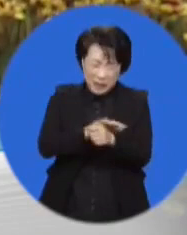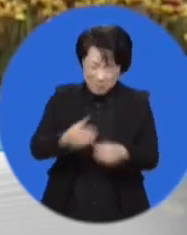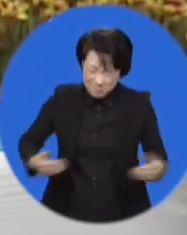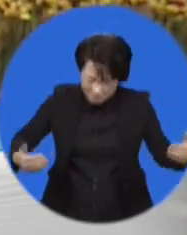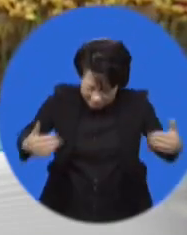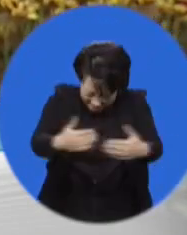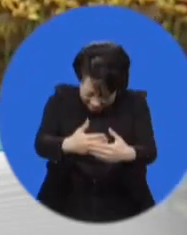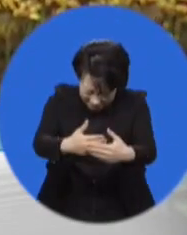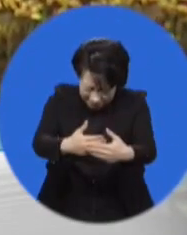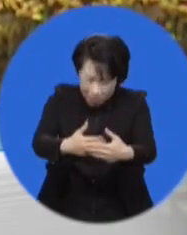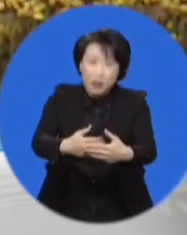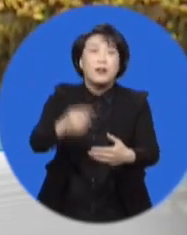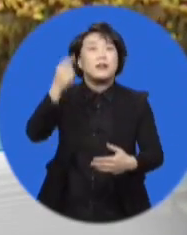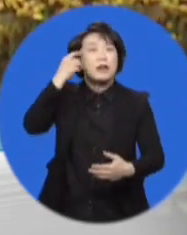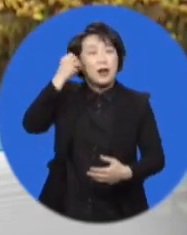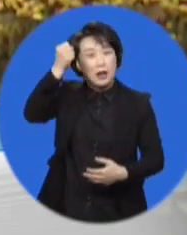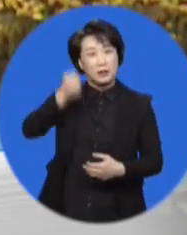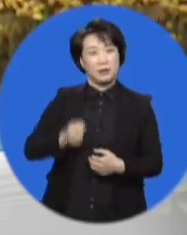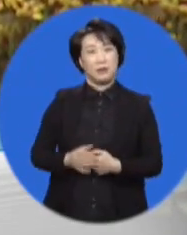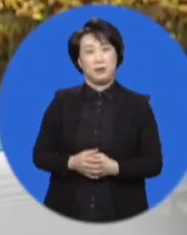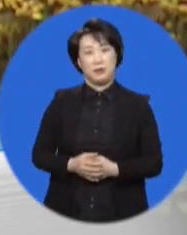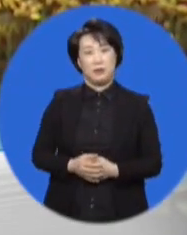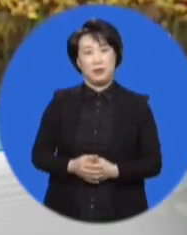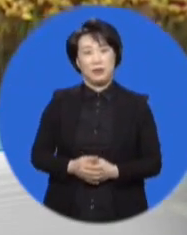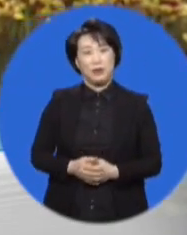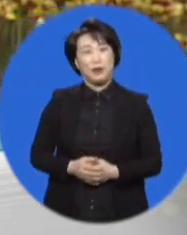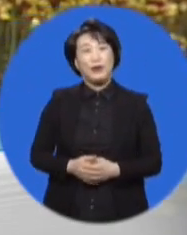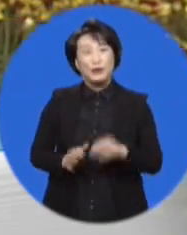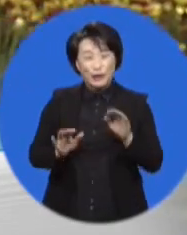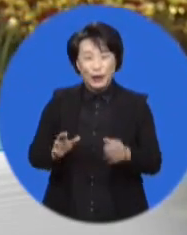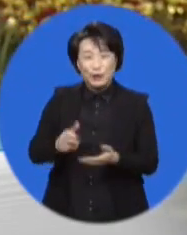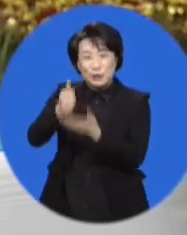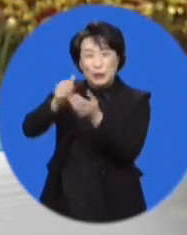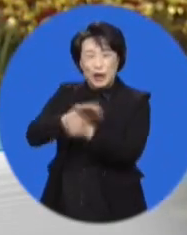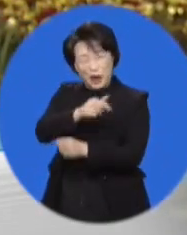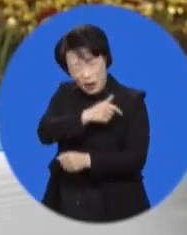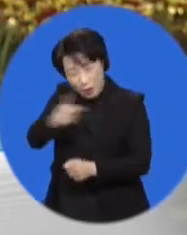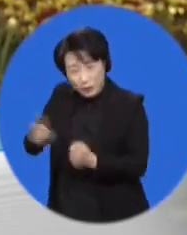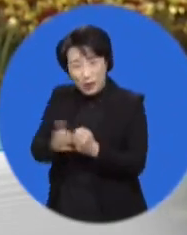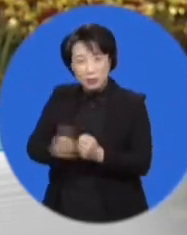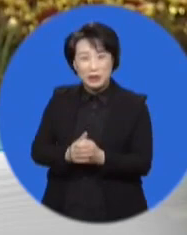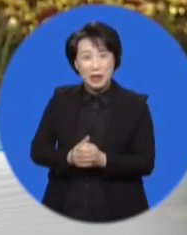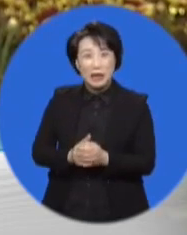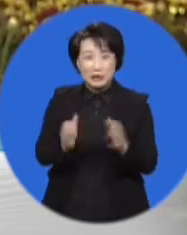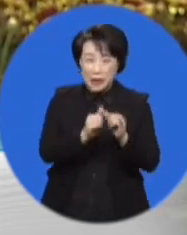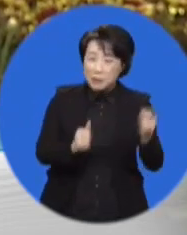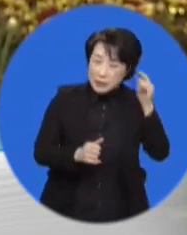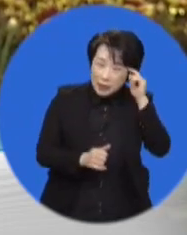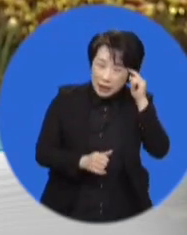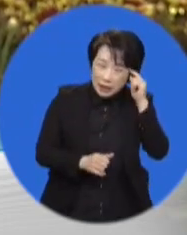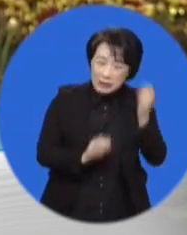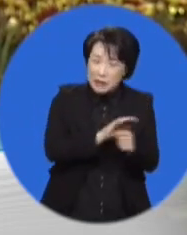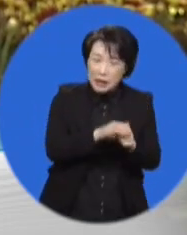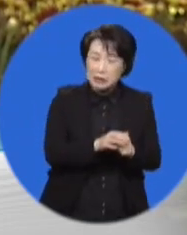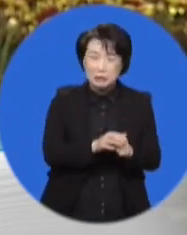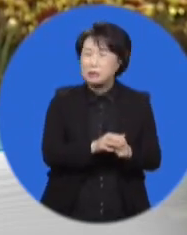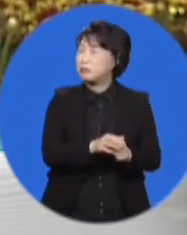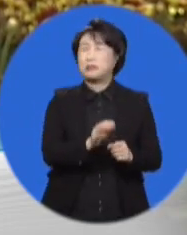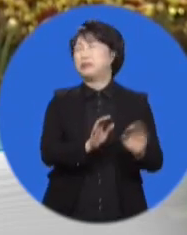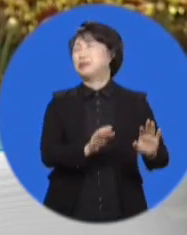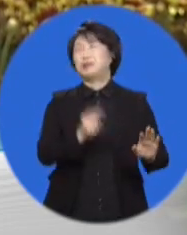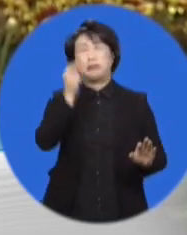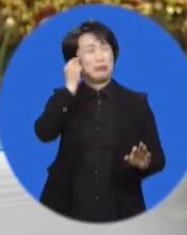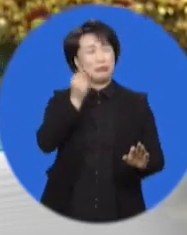된다. 사랑해야 된다. 워낙 주님의 사랑이 크니까 인간의 적은 사랑은 미칠 수가 없는